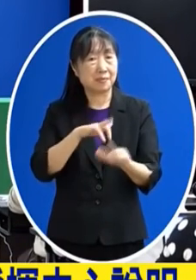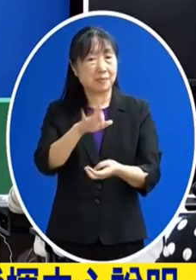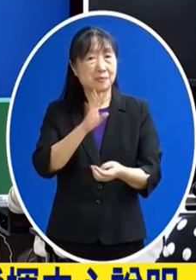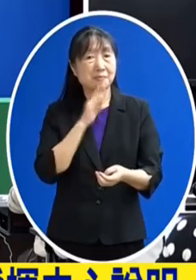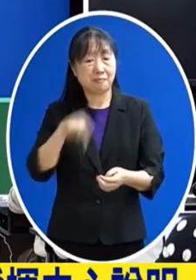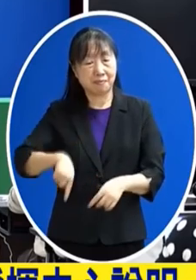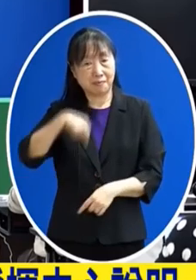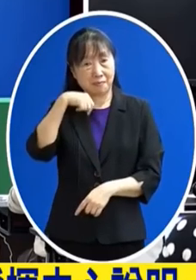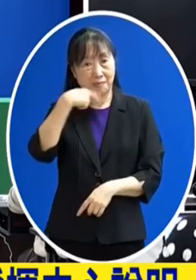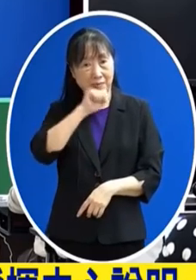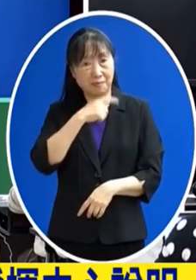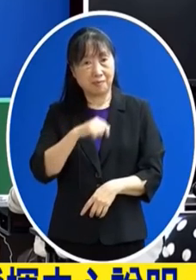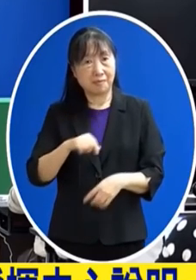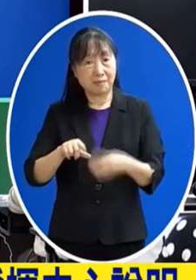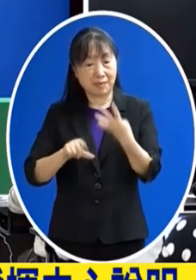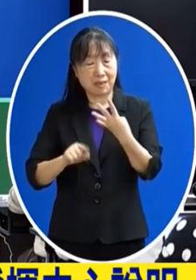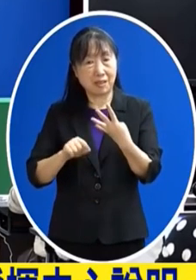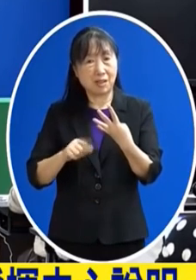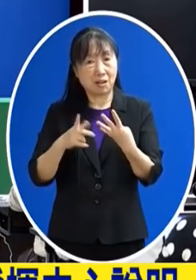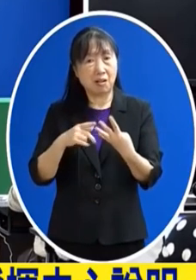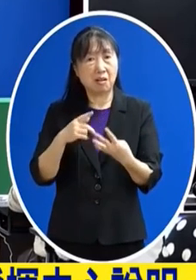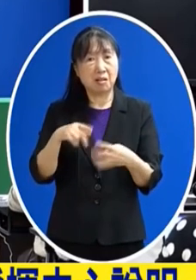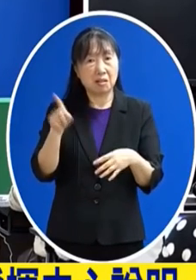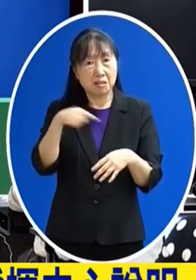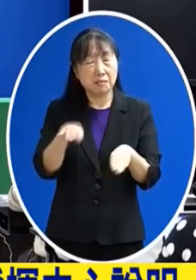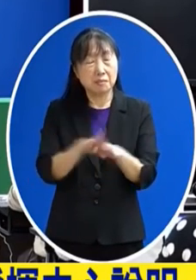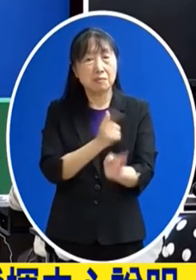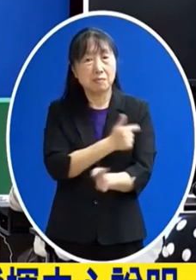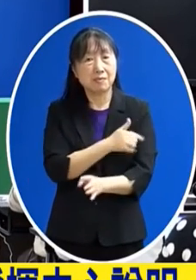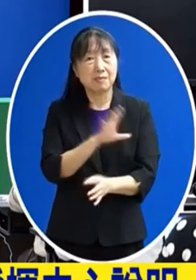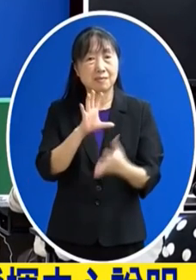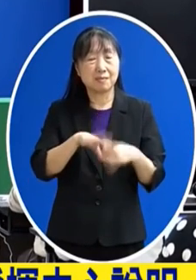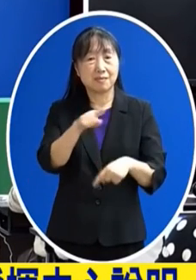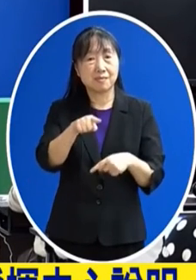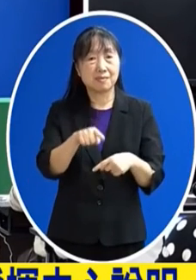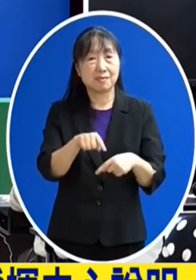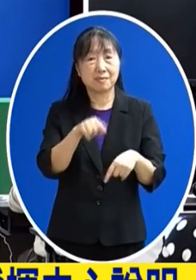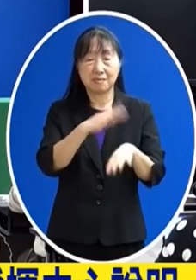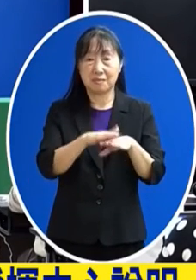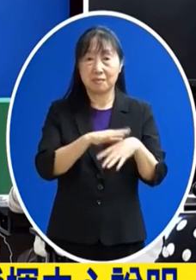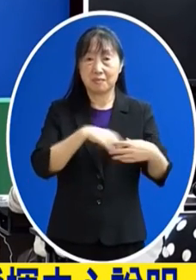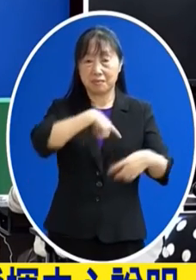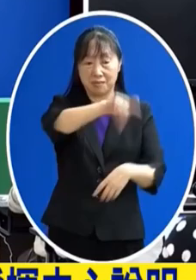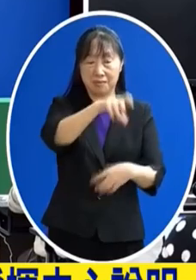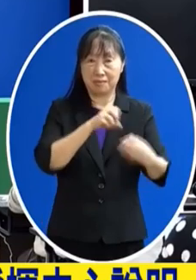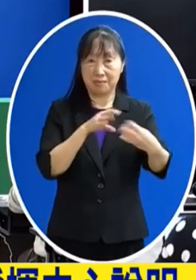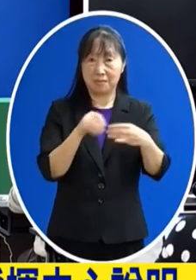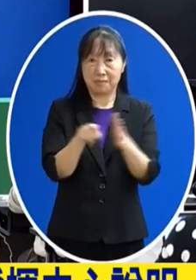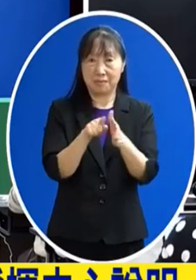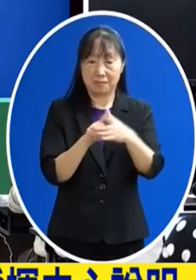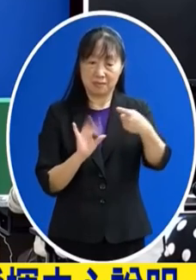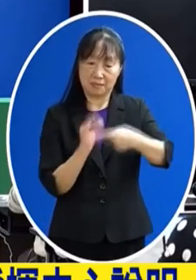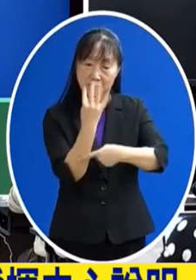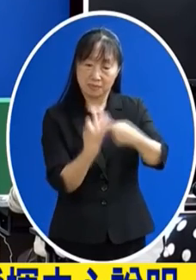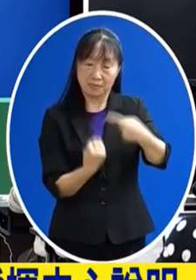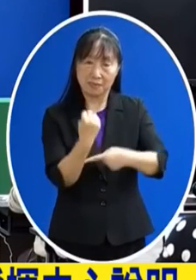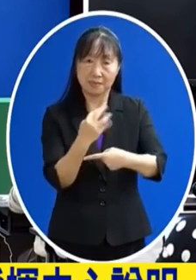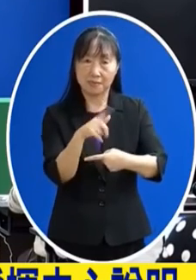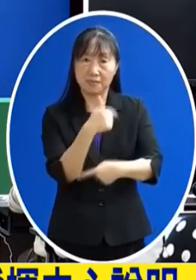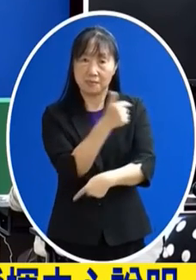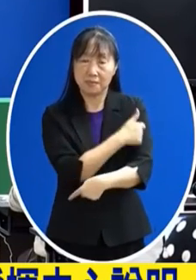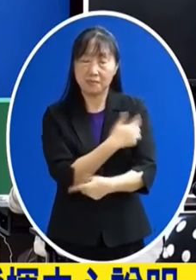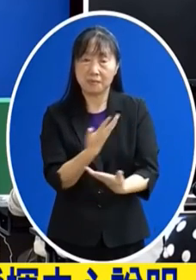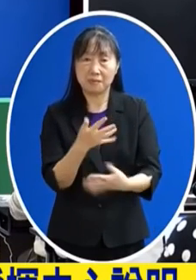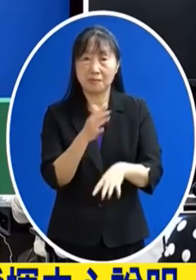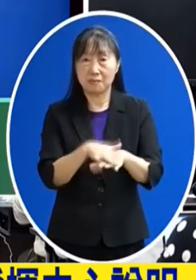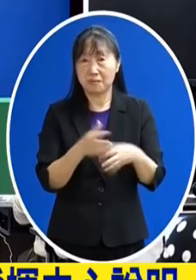国内可能四月多才要刚开始打，那疫苗施打的涵盖率会不会是双方谈判的一个重点？那目前来说的话，我们有询